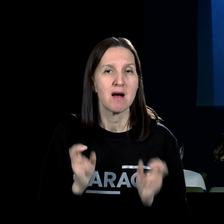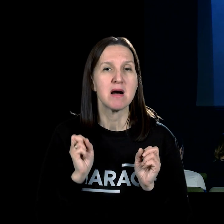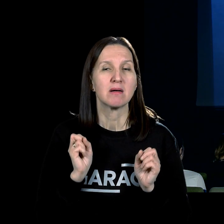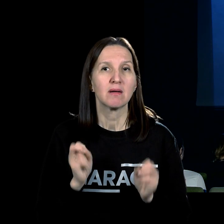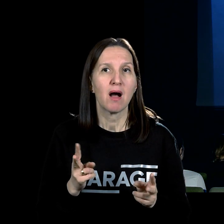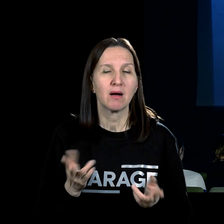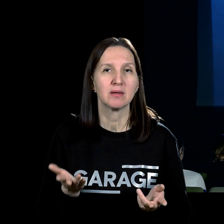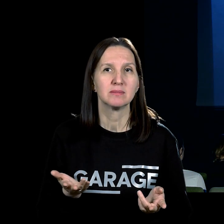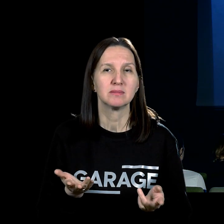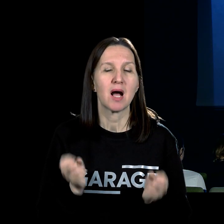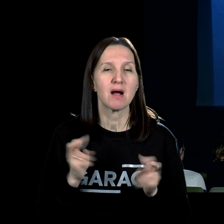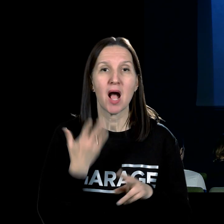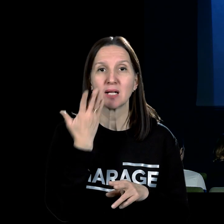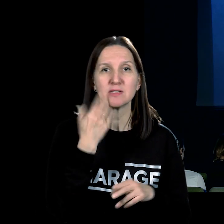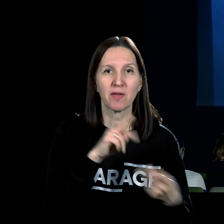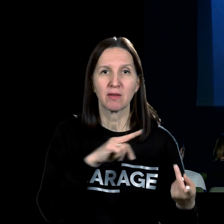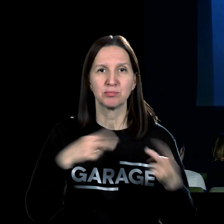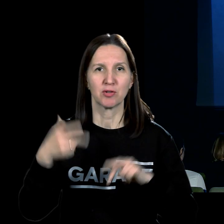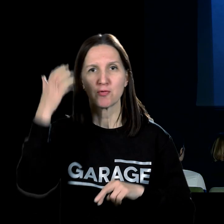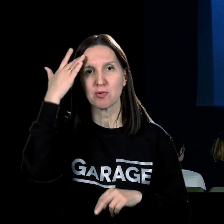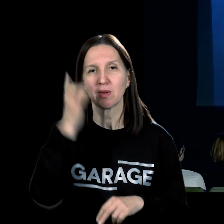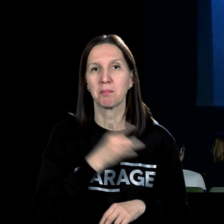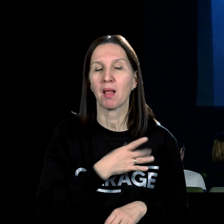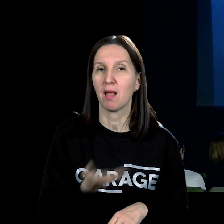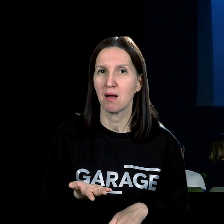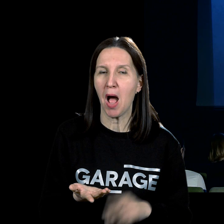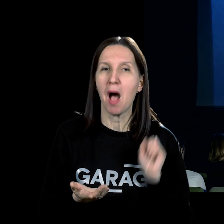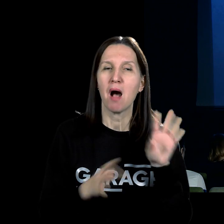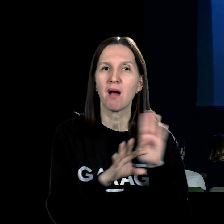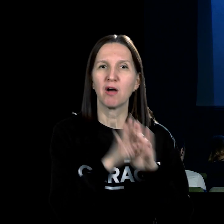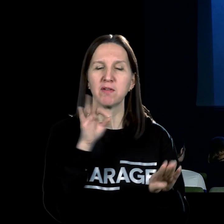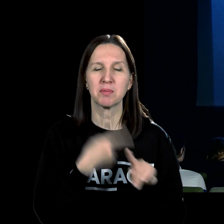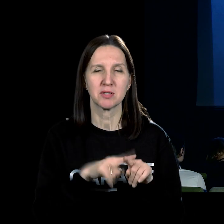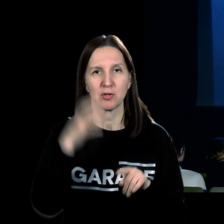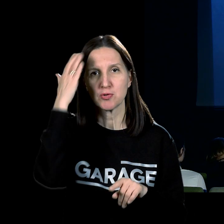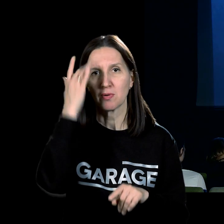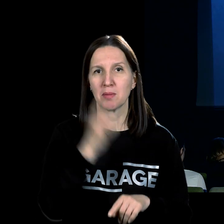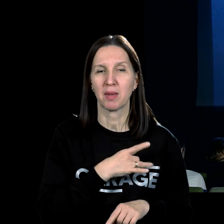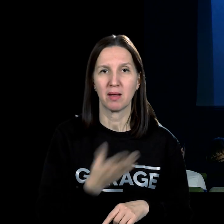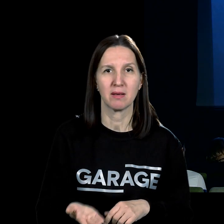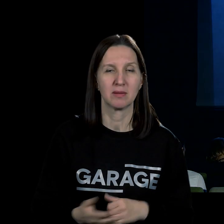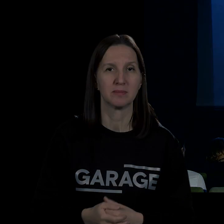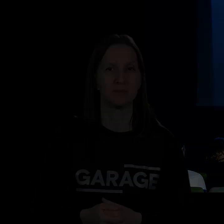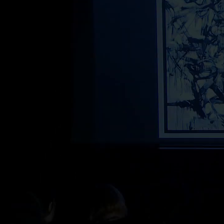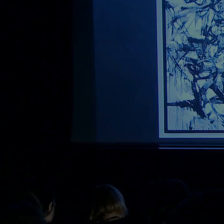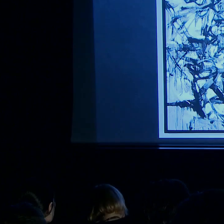этот цвет перевести в черно-белое. Как выбрать это черно-белое.